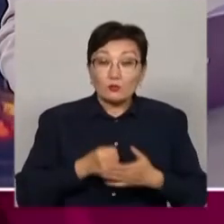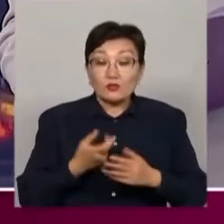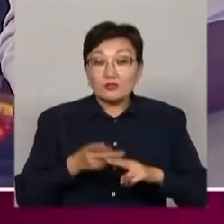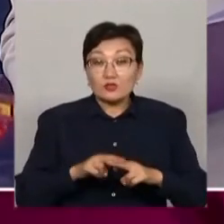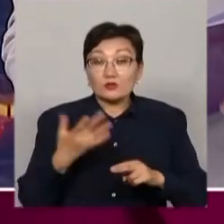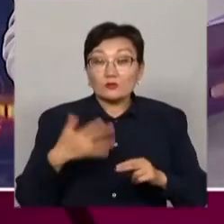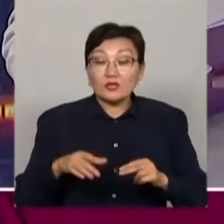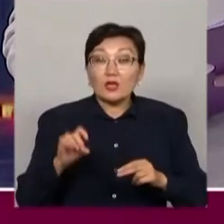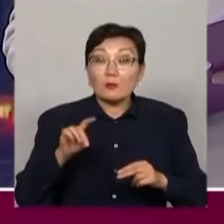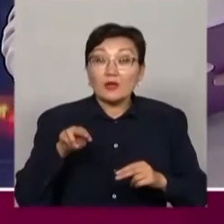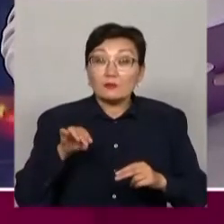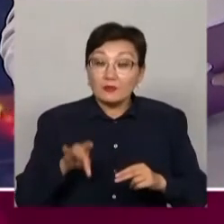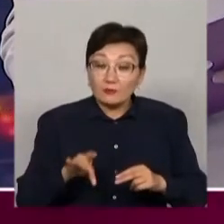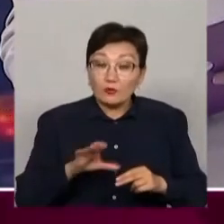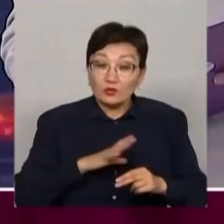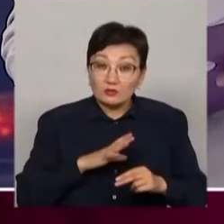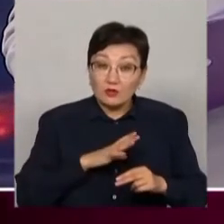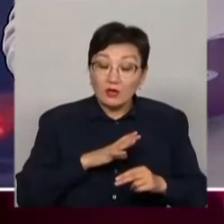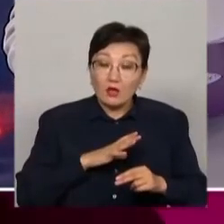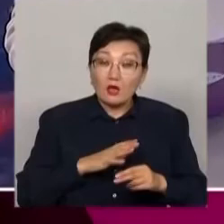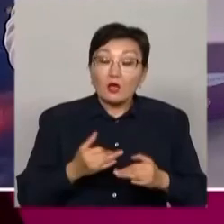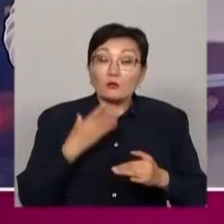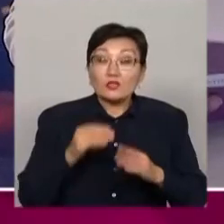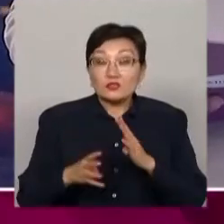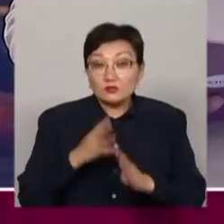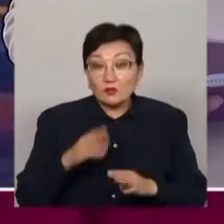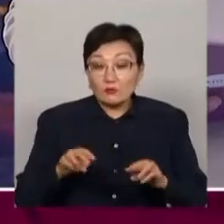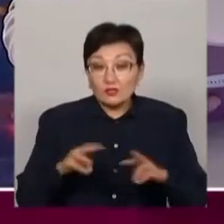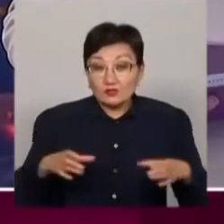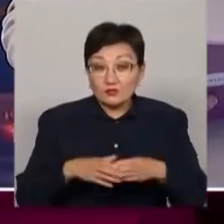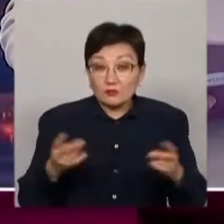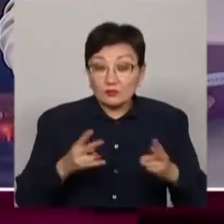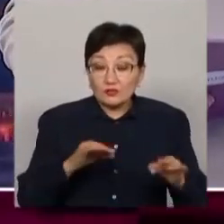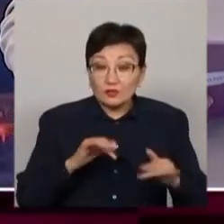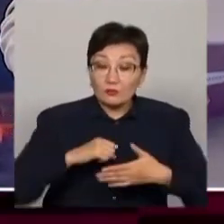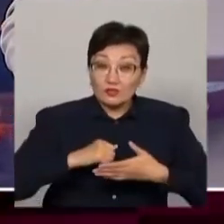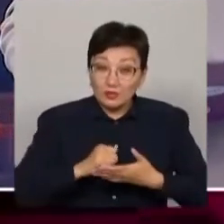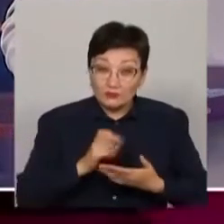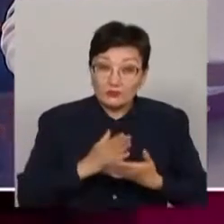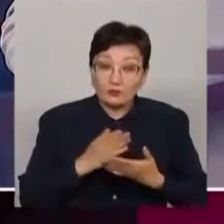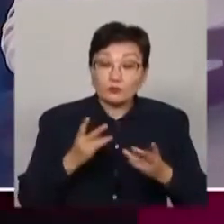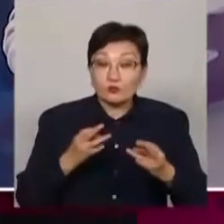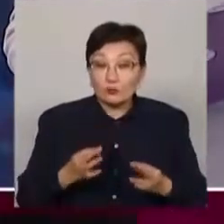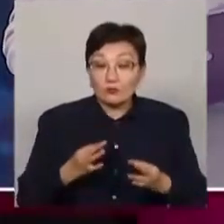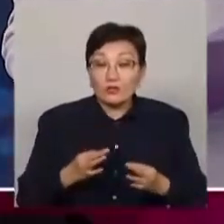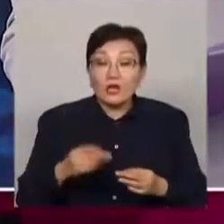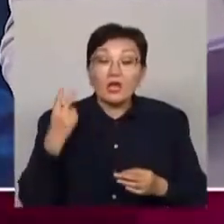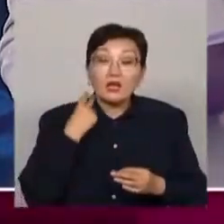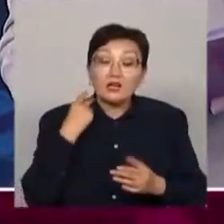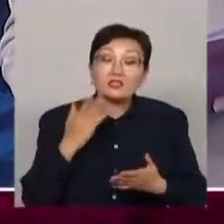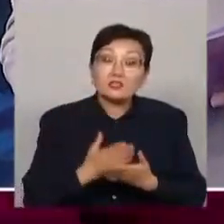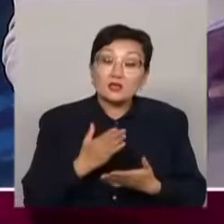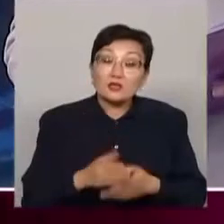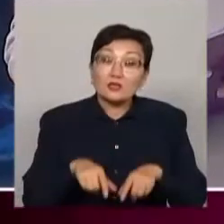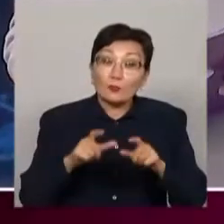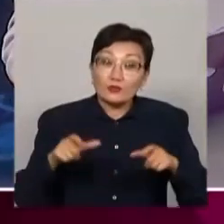бұл 50 айлық есептік көрсеткіш мөлшерінде болатын. Өз кезегінде үкімет тиісті шараларды қабылдап жатыр, десек те, қарызға батып,